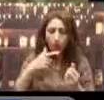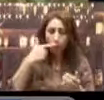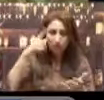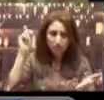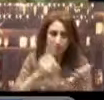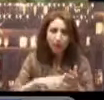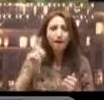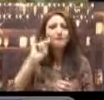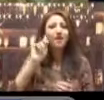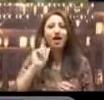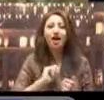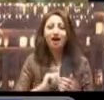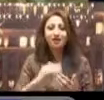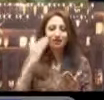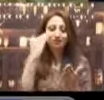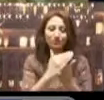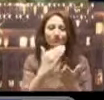مثلا